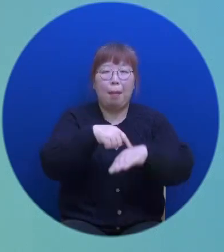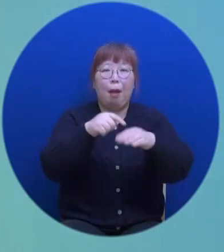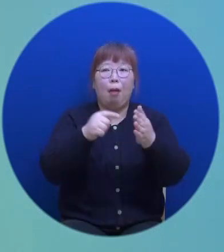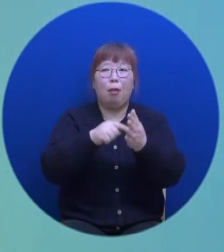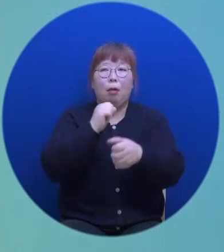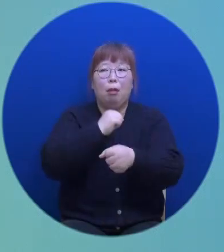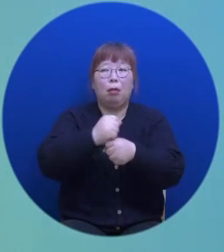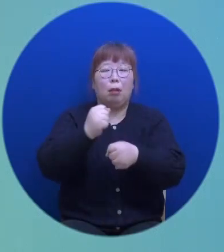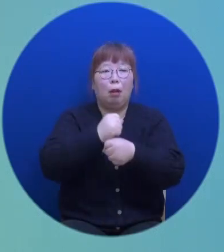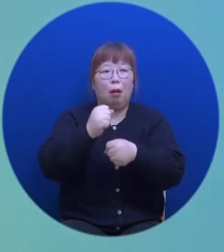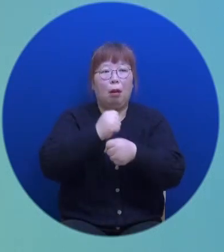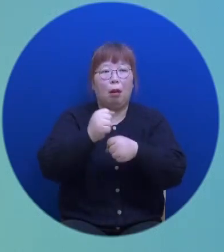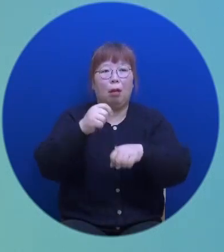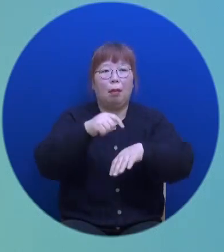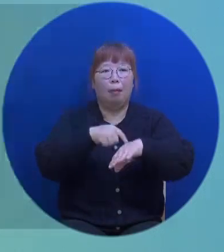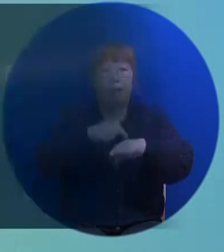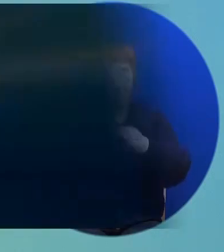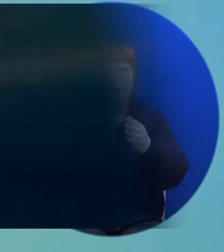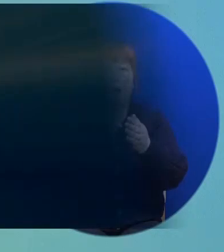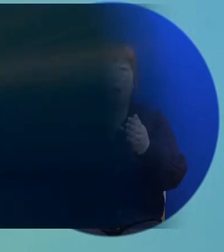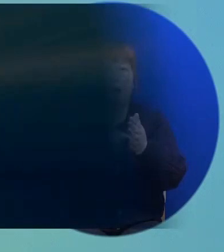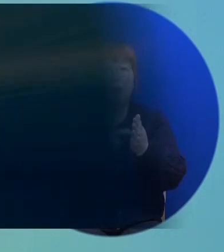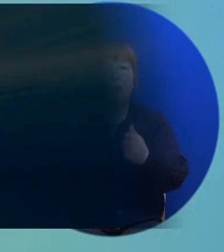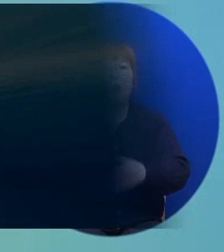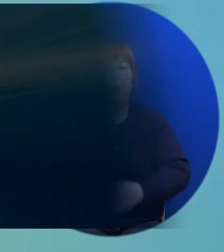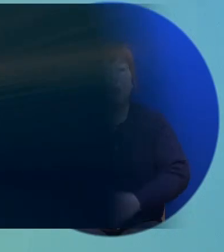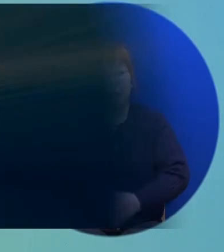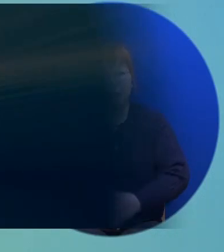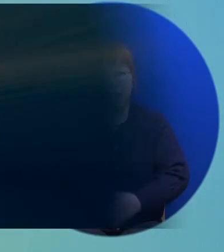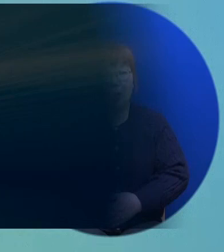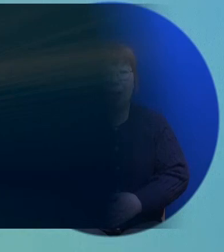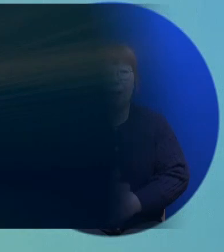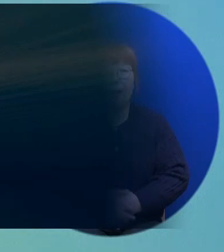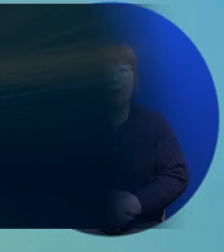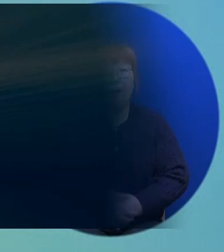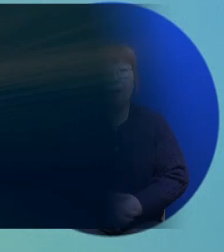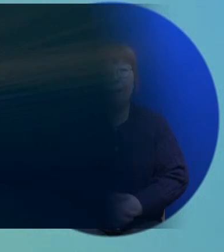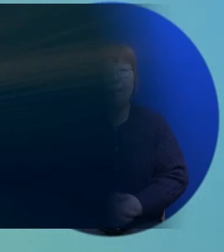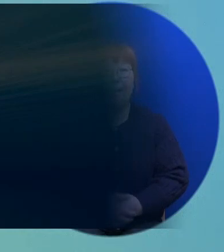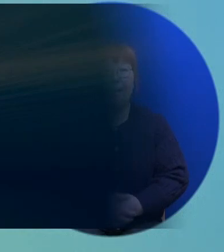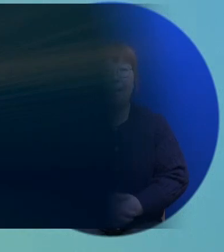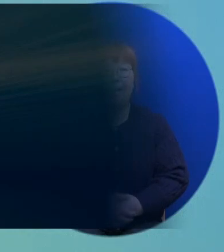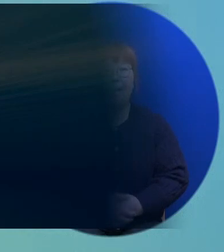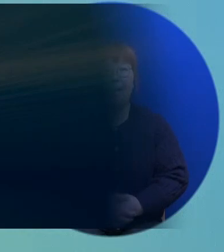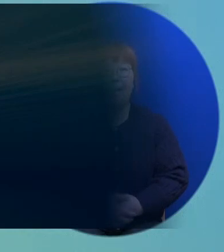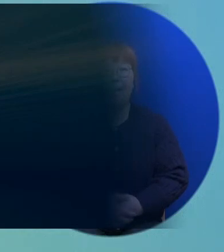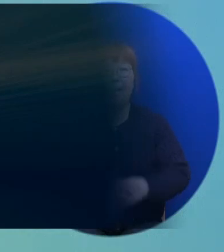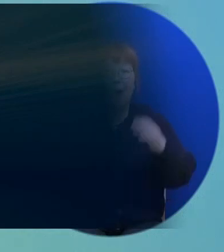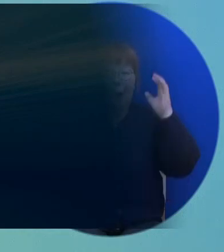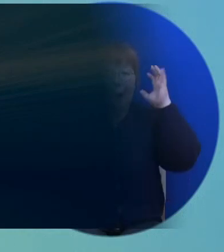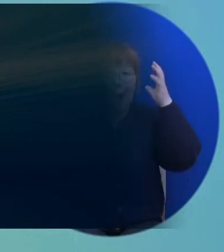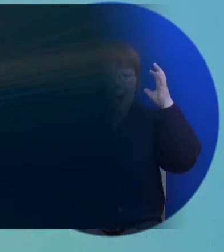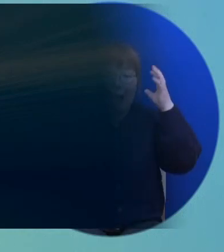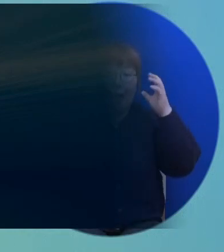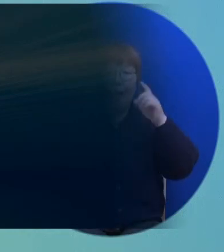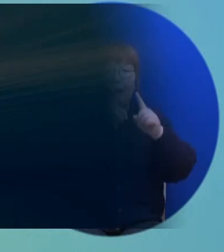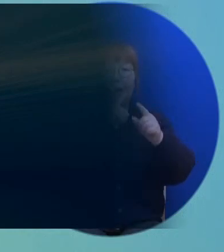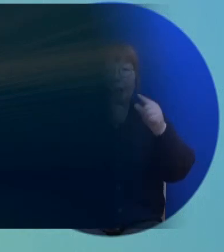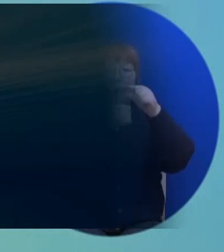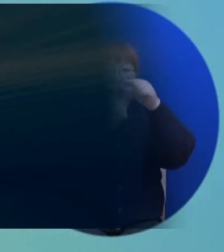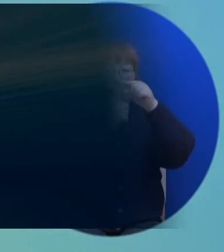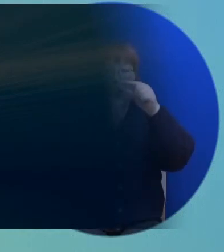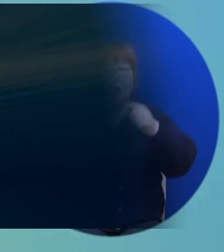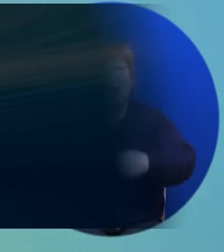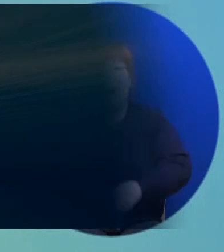했던 질문들은 바로 이 질문이었습니다. 이 아이라는 말을